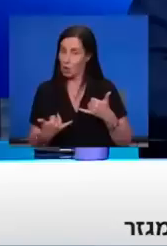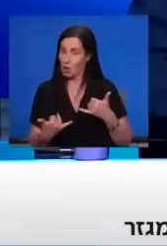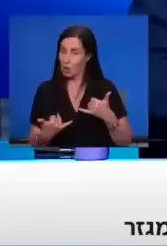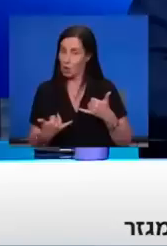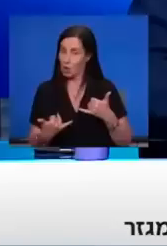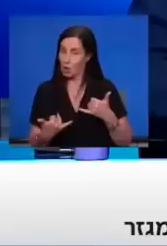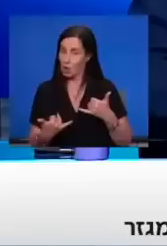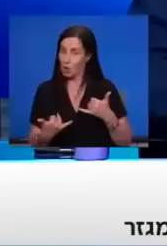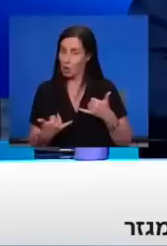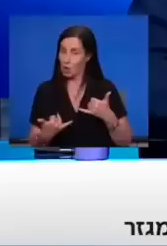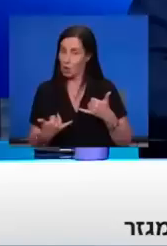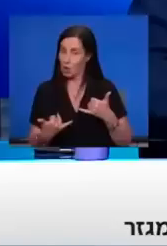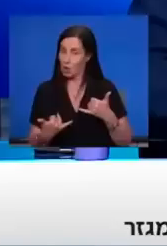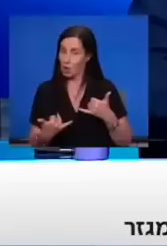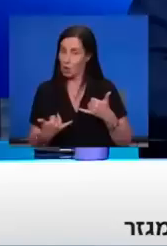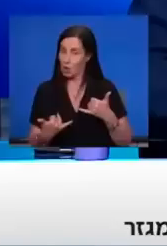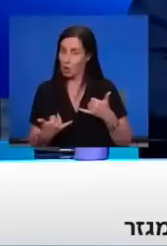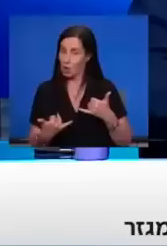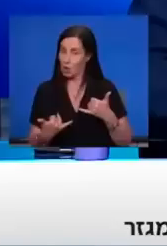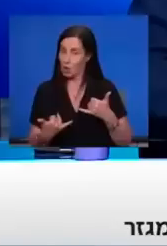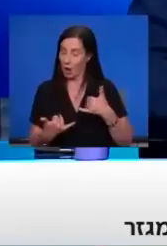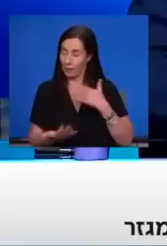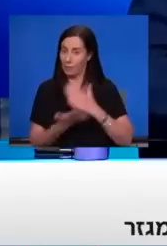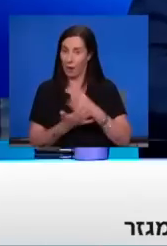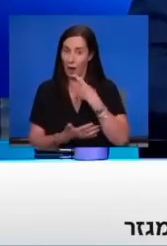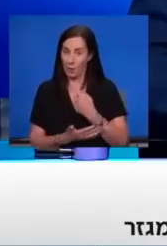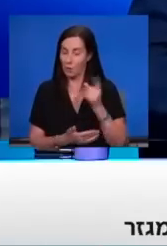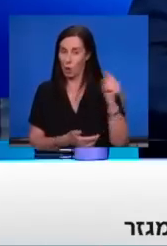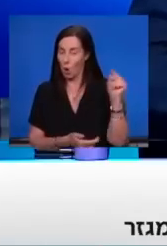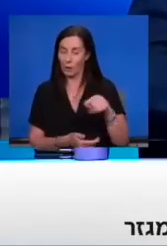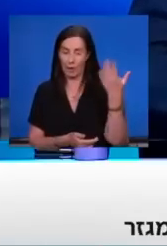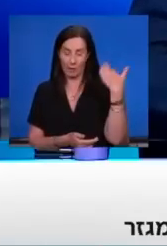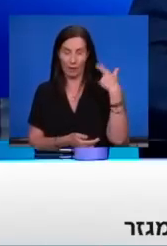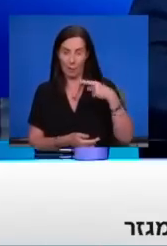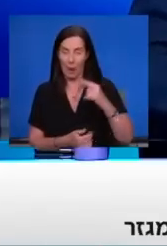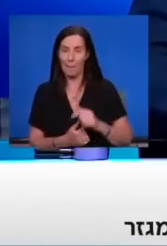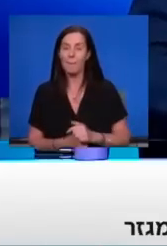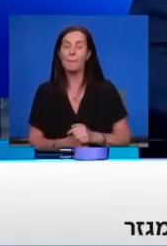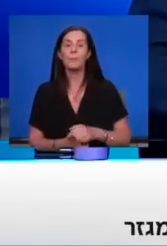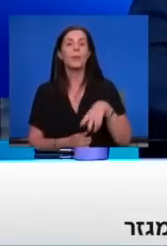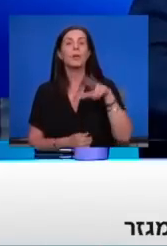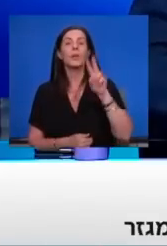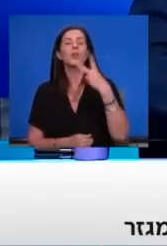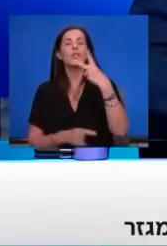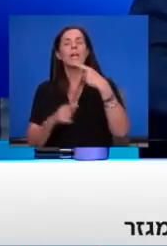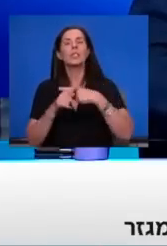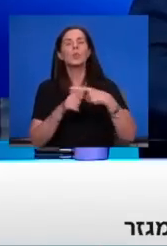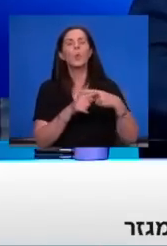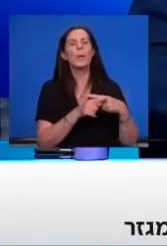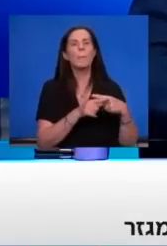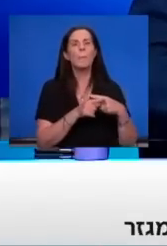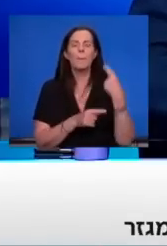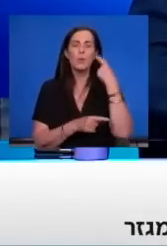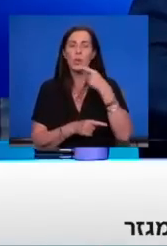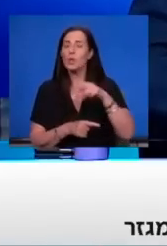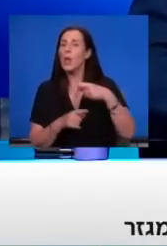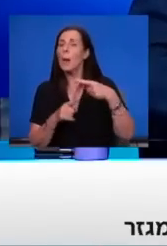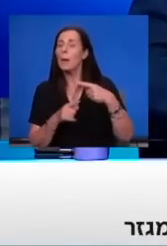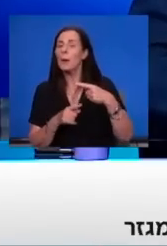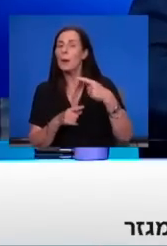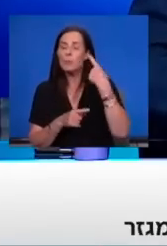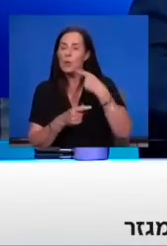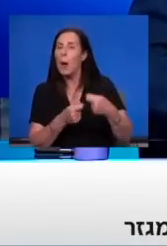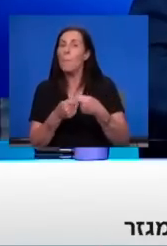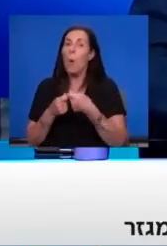עכשיו אני רוצה, אני דיברתי על זה פה כשאתה לא היית לפני כמה ימים. יש שני סוגי פשיעה. יש פשיעה